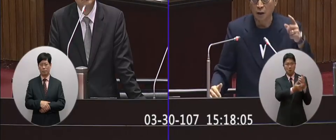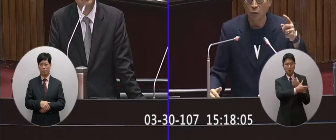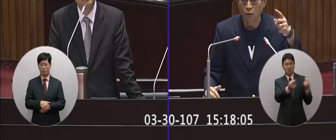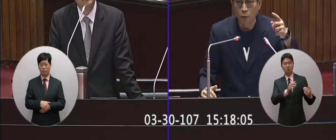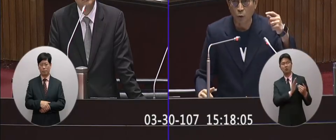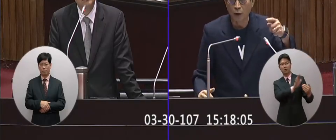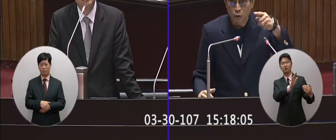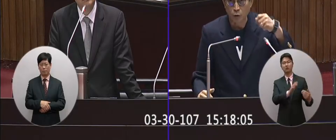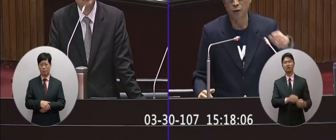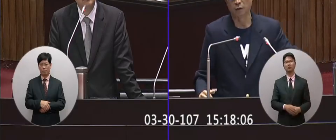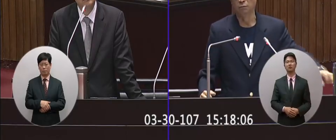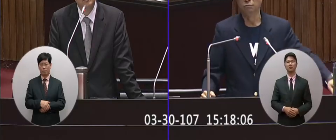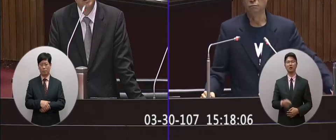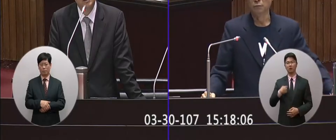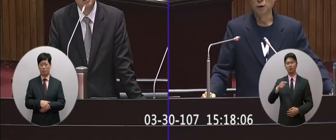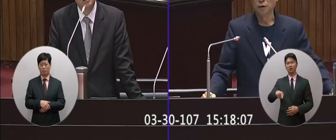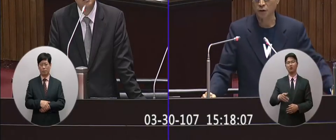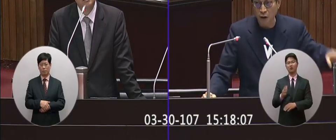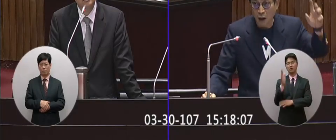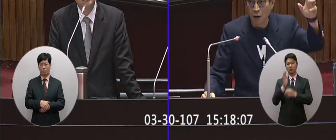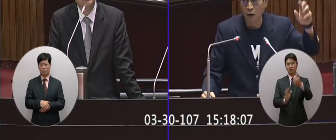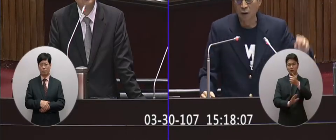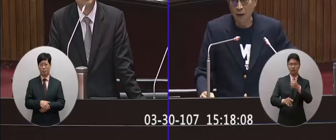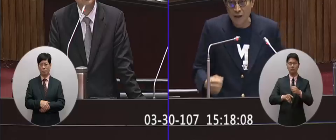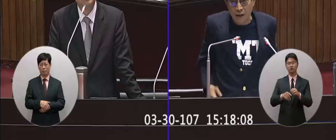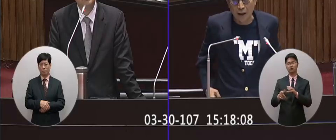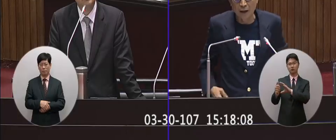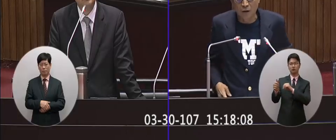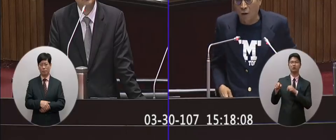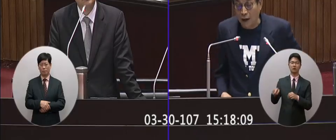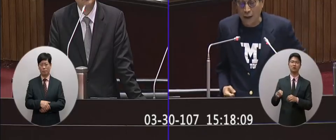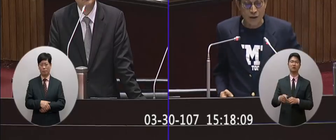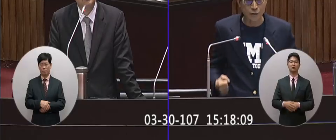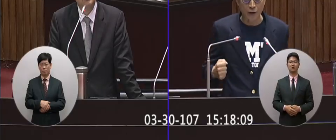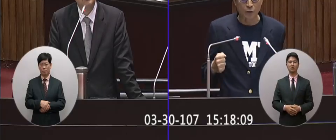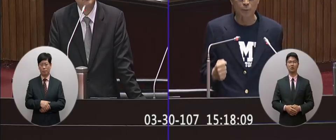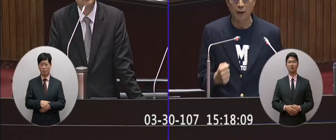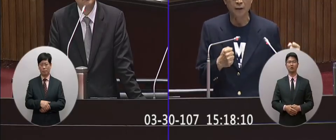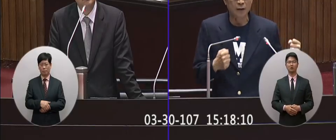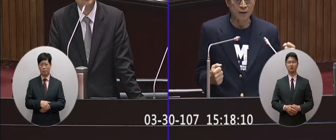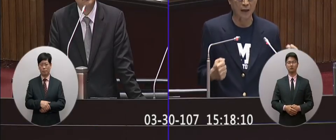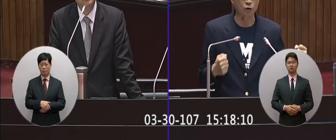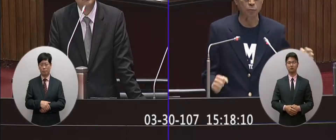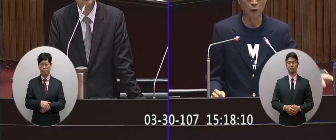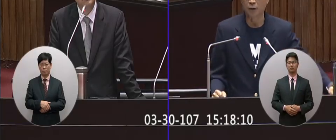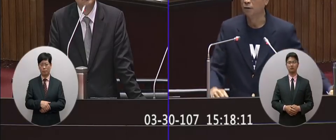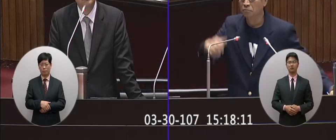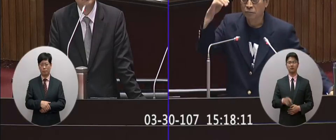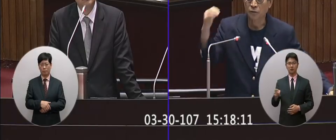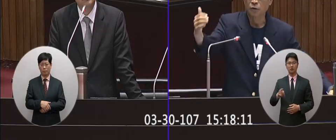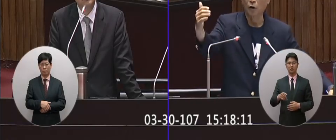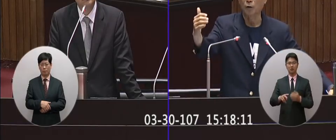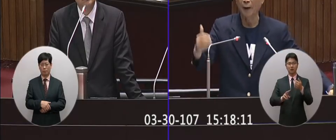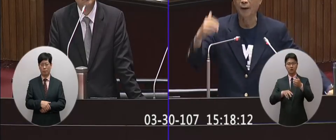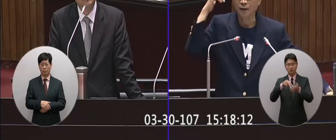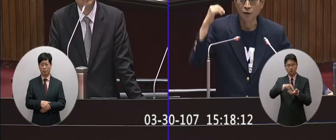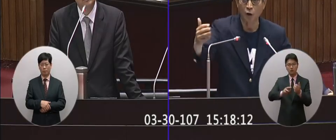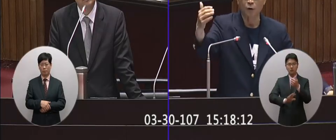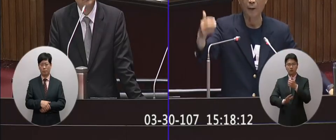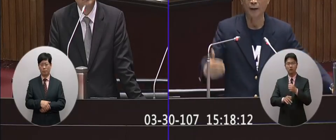怎么样，结果我们的官员都学你哦，只要他上来，哇，南京的立委不敢讲的，对不对？